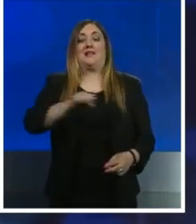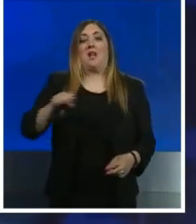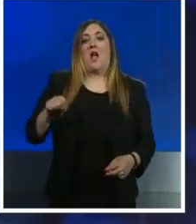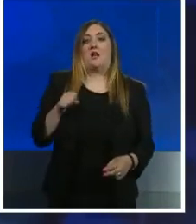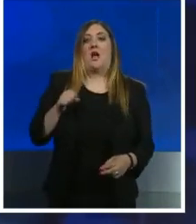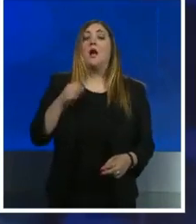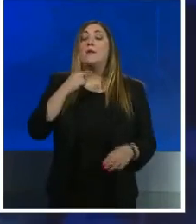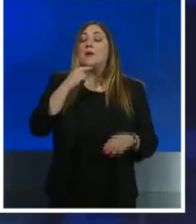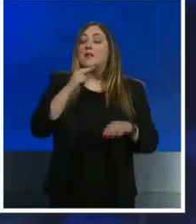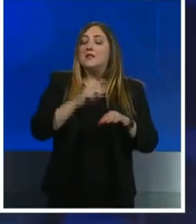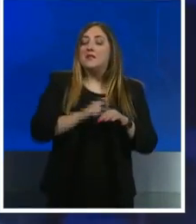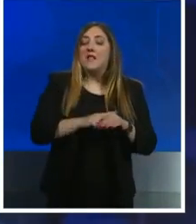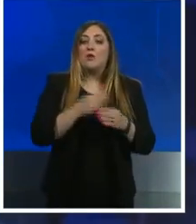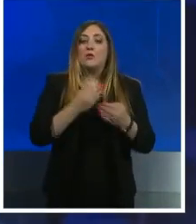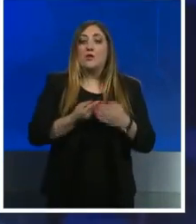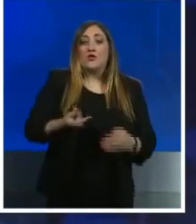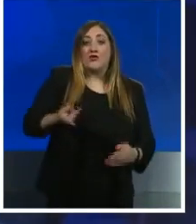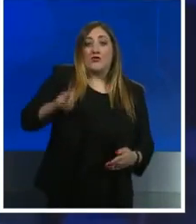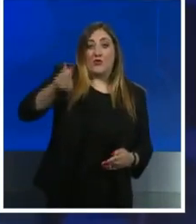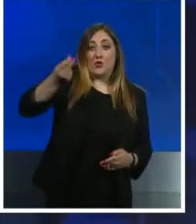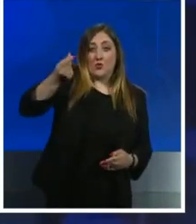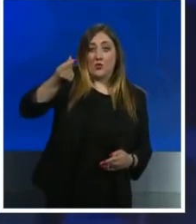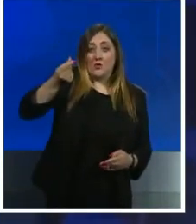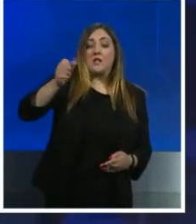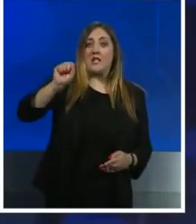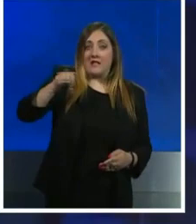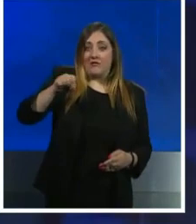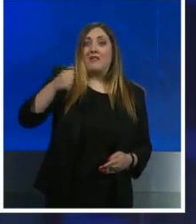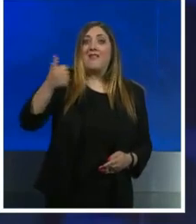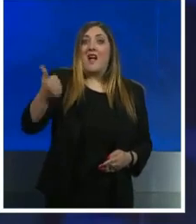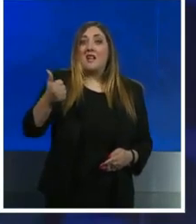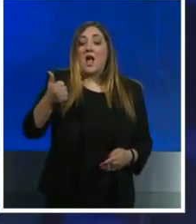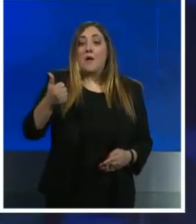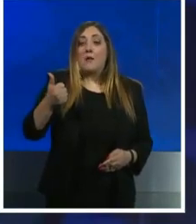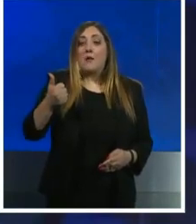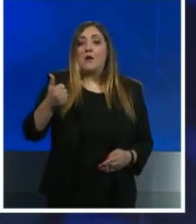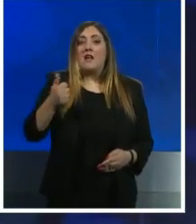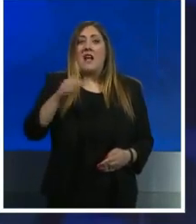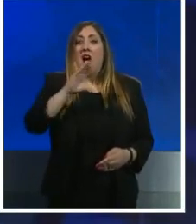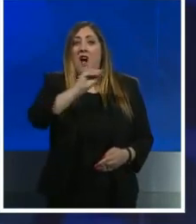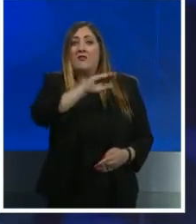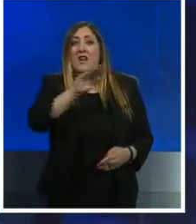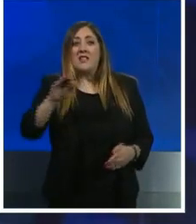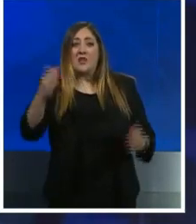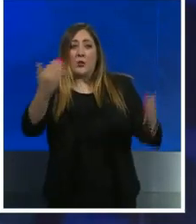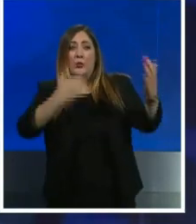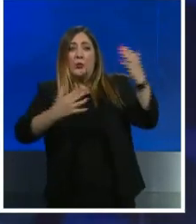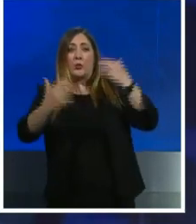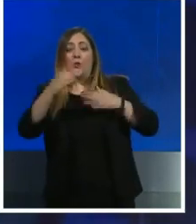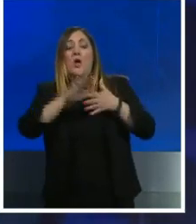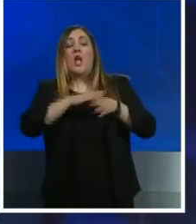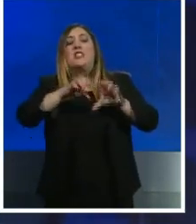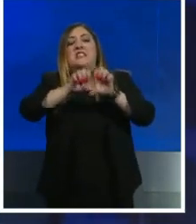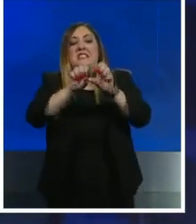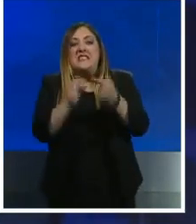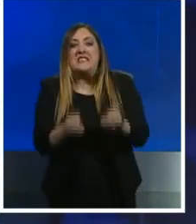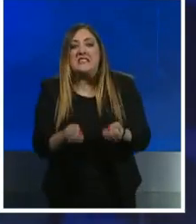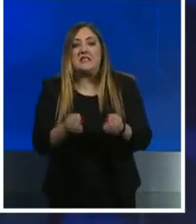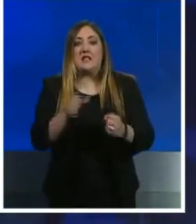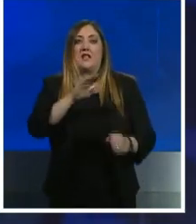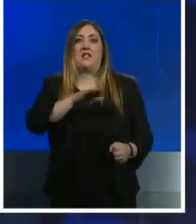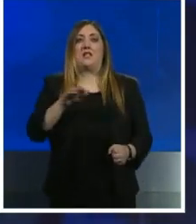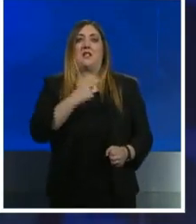nintejbu l-ekonomija inżidu l-popolazzjoni. Dijet kisser kwalità tal-ħajja ta' ħafna Maltin. Dijet kisser standard of living ta'